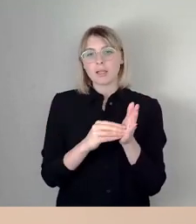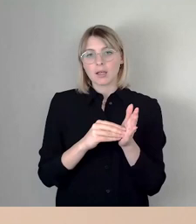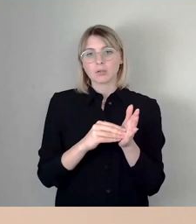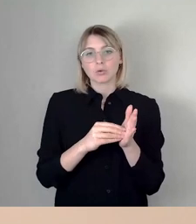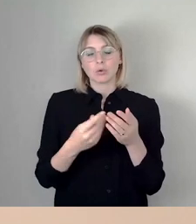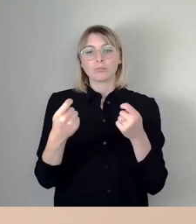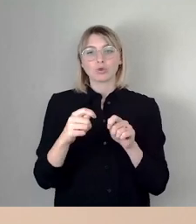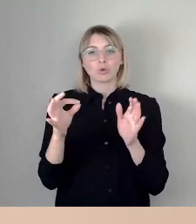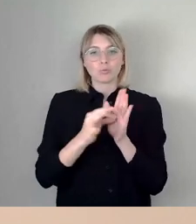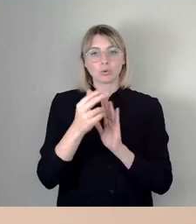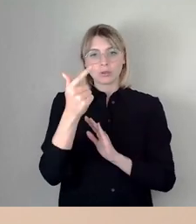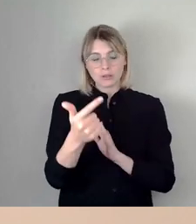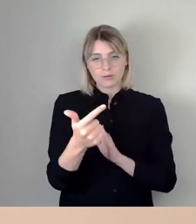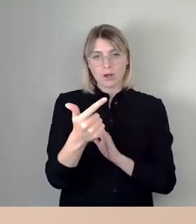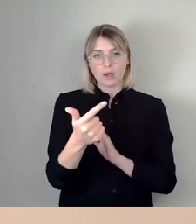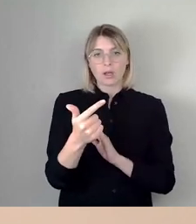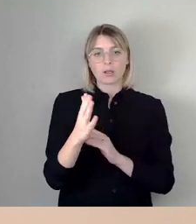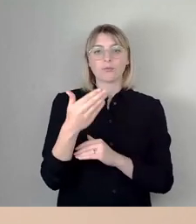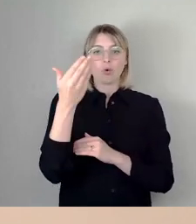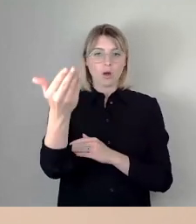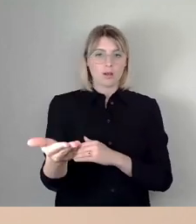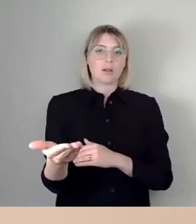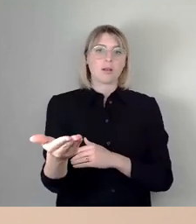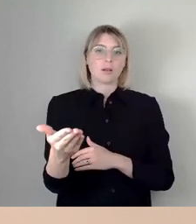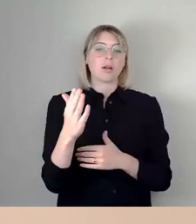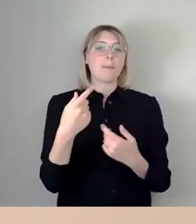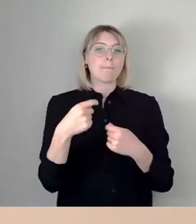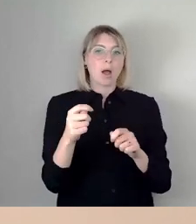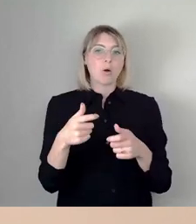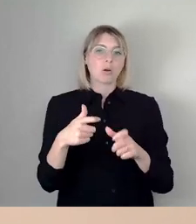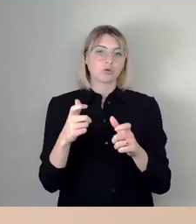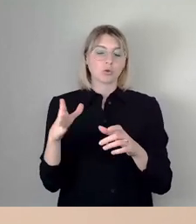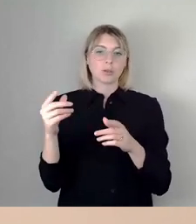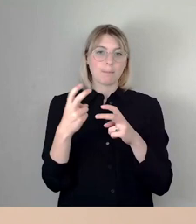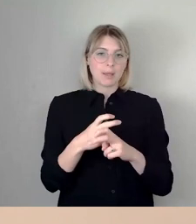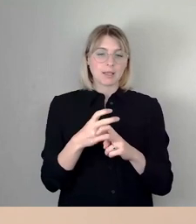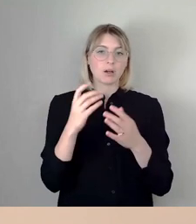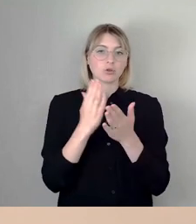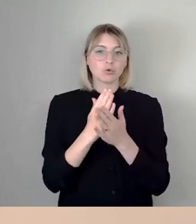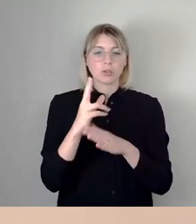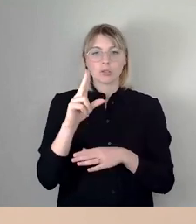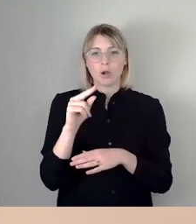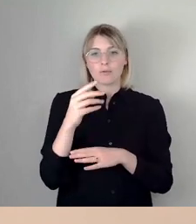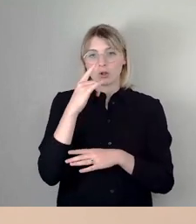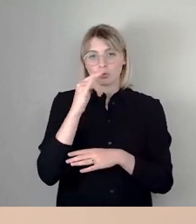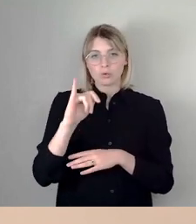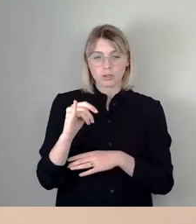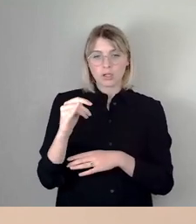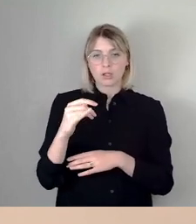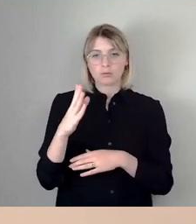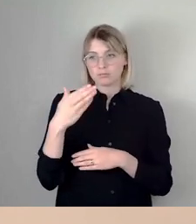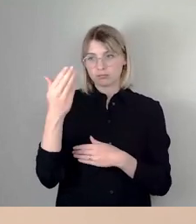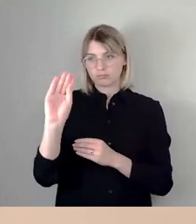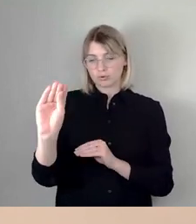2 vorlege. Das habe ich den Bauausschussmitgliedern am 12. Juni übermittelt. Ich habe es hier auch nochmal da.